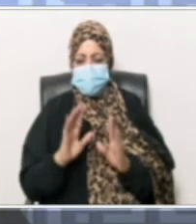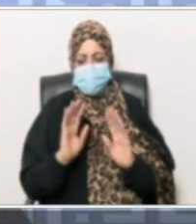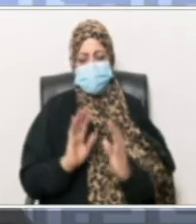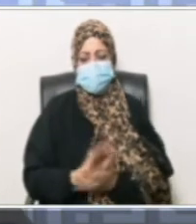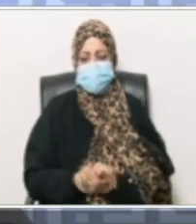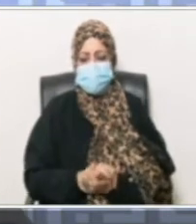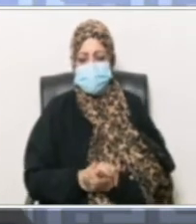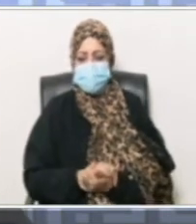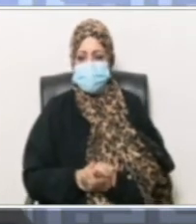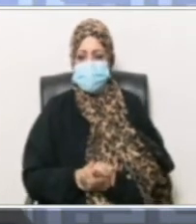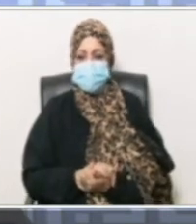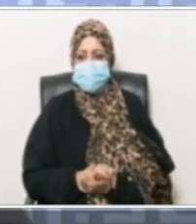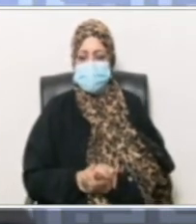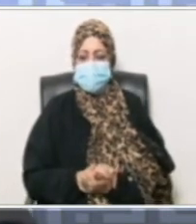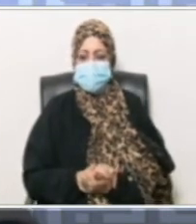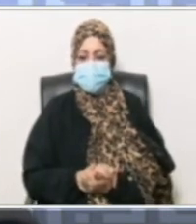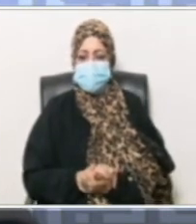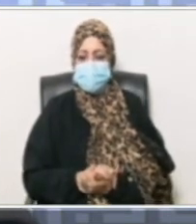عفوا.